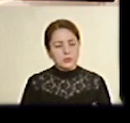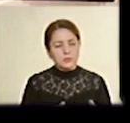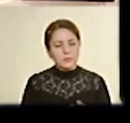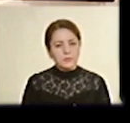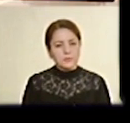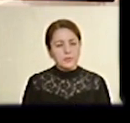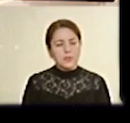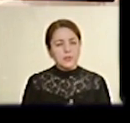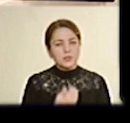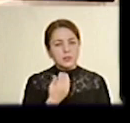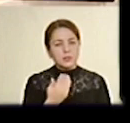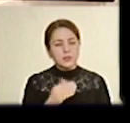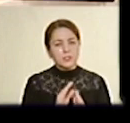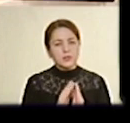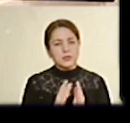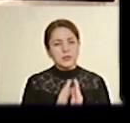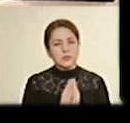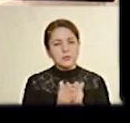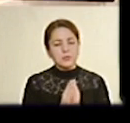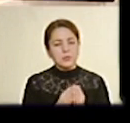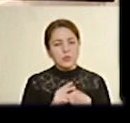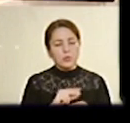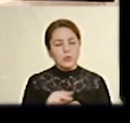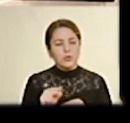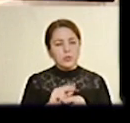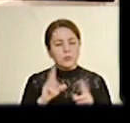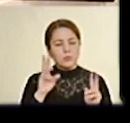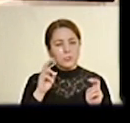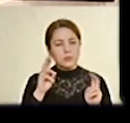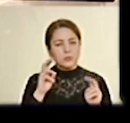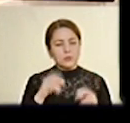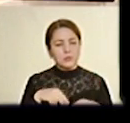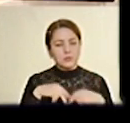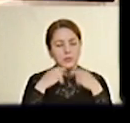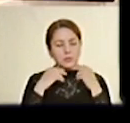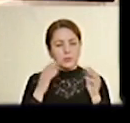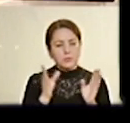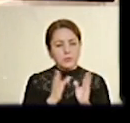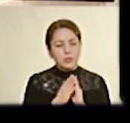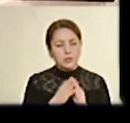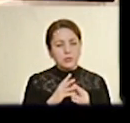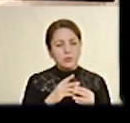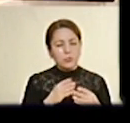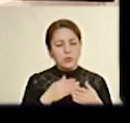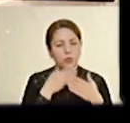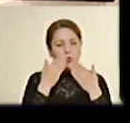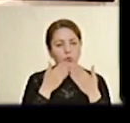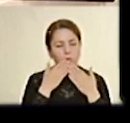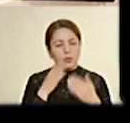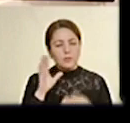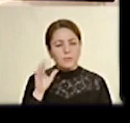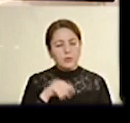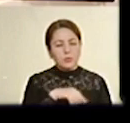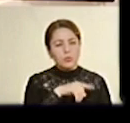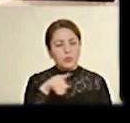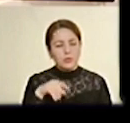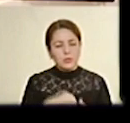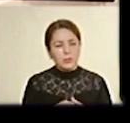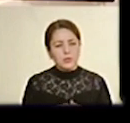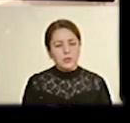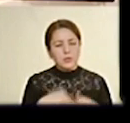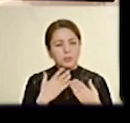oling. Siz darslikdagi o'tilgan mavzularni diqqat bilan ko'rib chiqing. Va ulardan mana